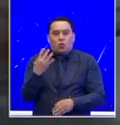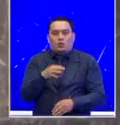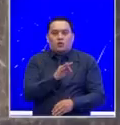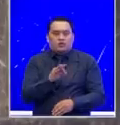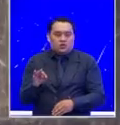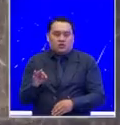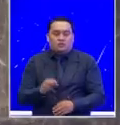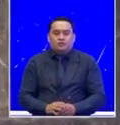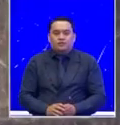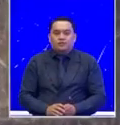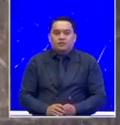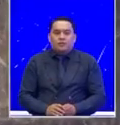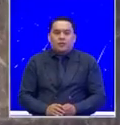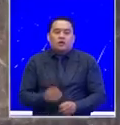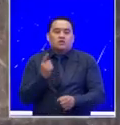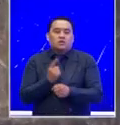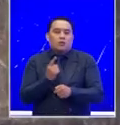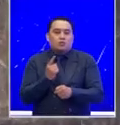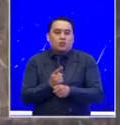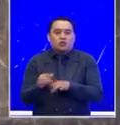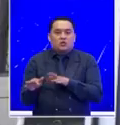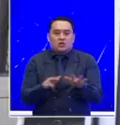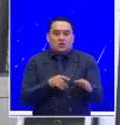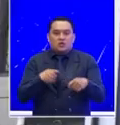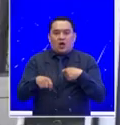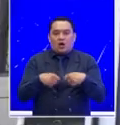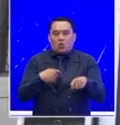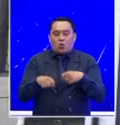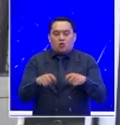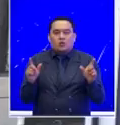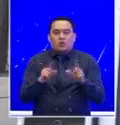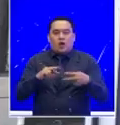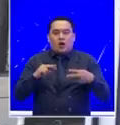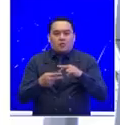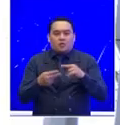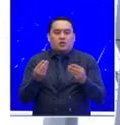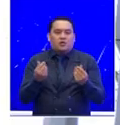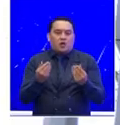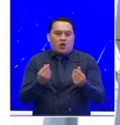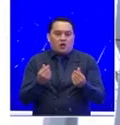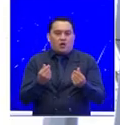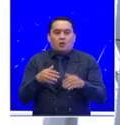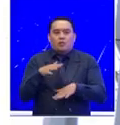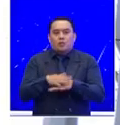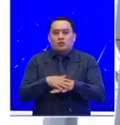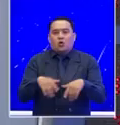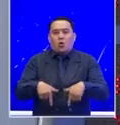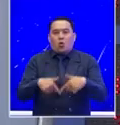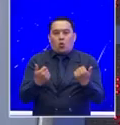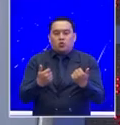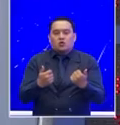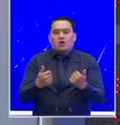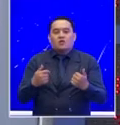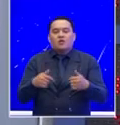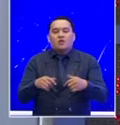40%. Что касается запретов, то приостановлена деятельность торговых центров, обменных пунктов, находящихся вне банков, гостиниц,